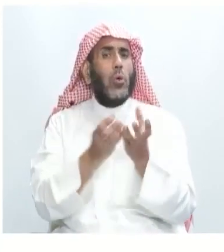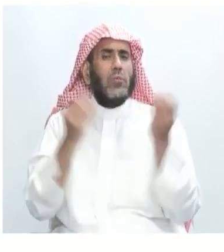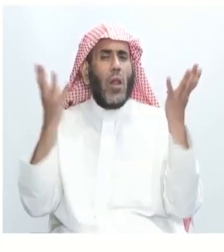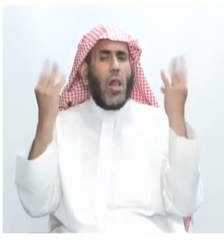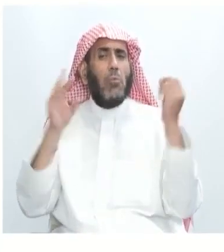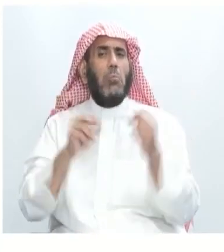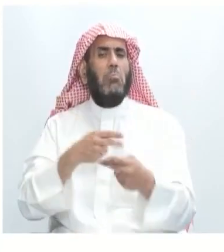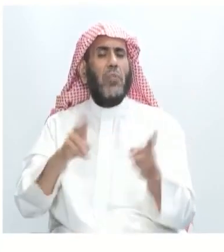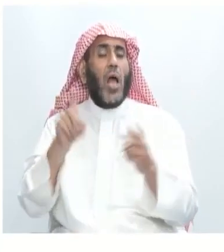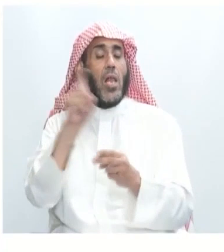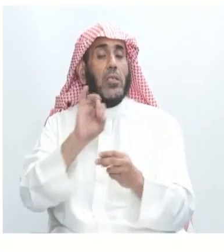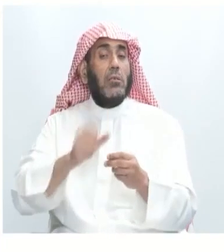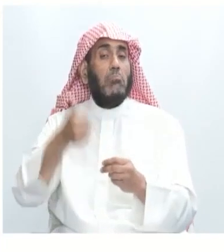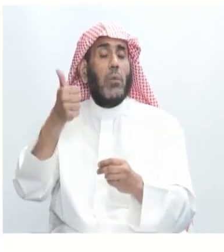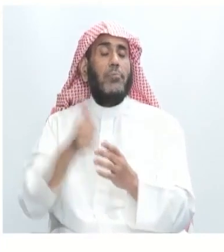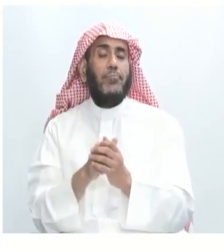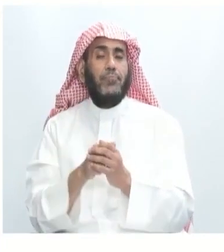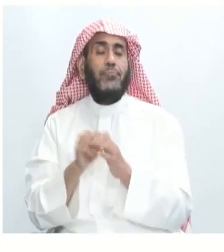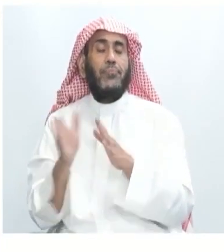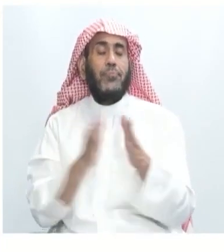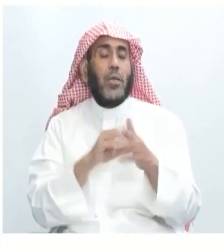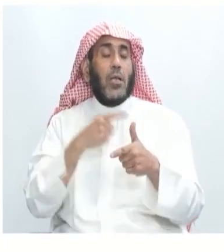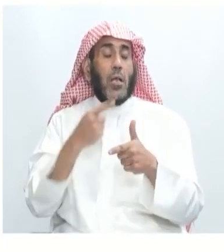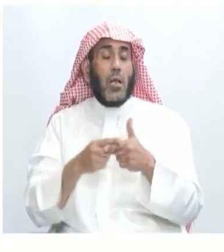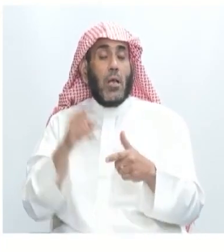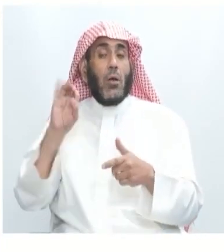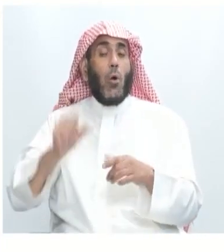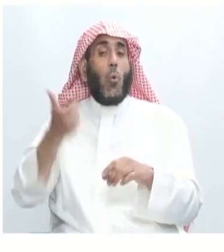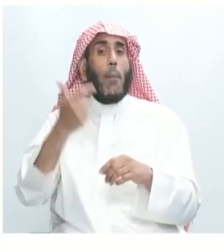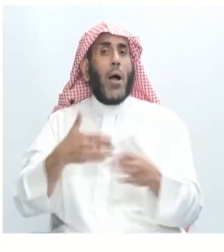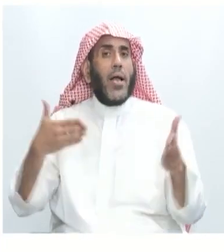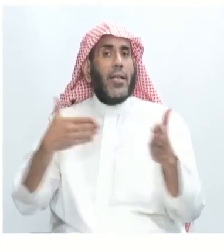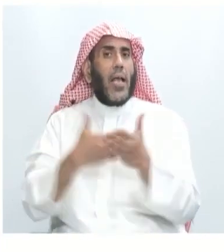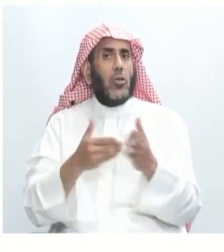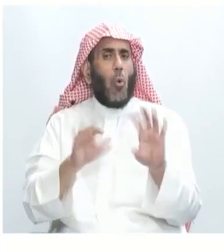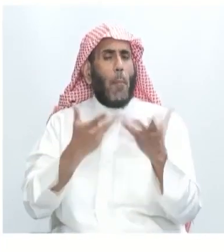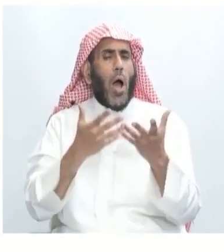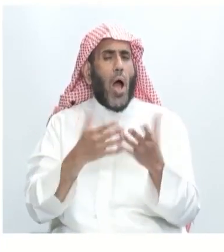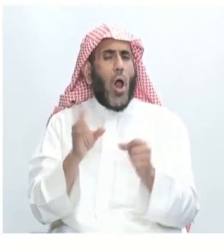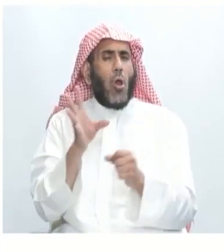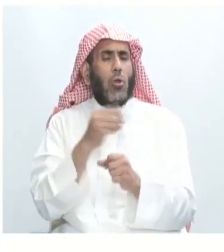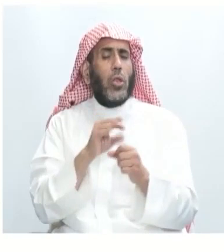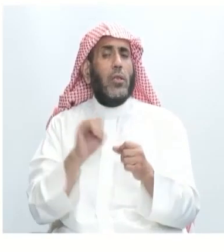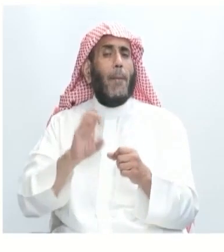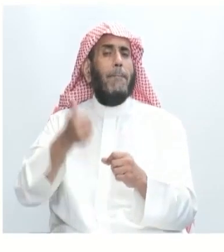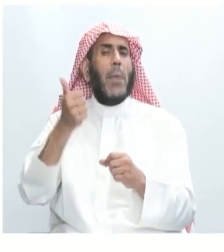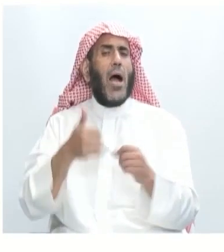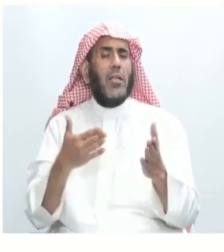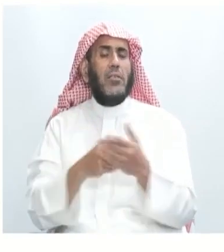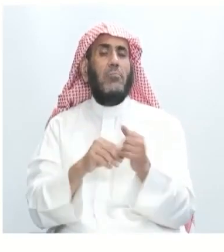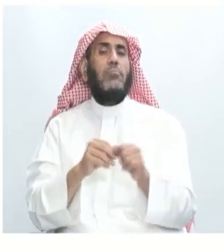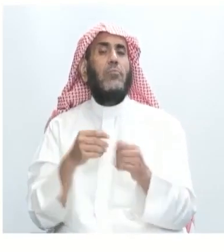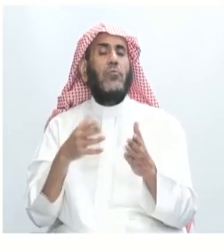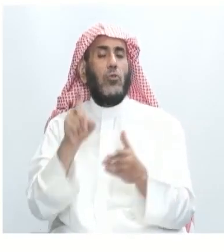قلت مثلا مفتاح الاسئله ما كذلك وقول ما نتائجها هنا احيانا قد اسال عن عن النتائج ه هذا السؤال او